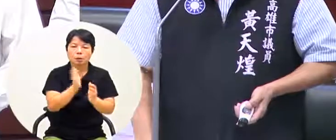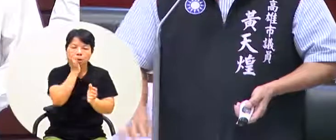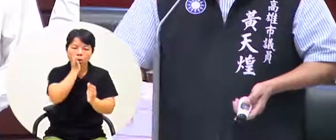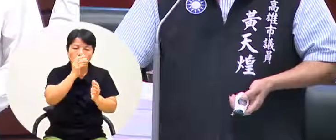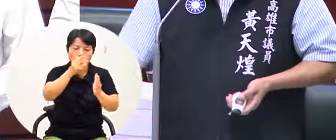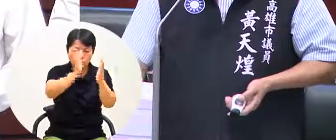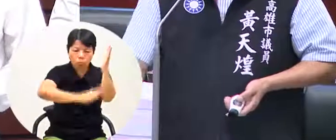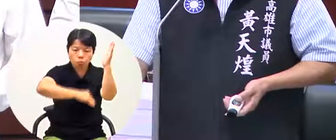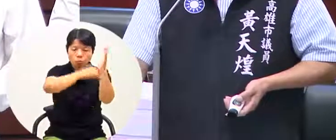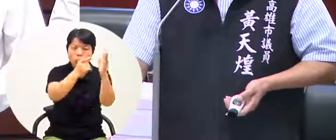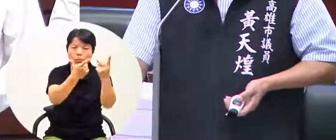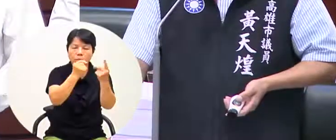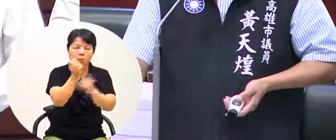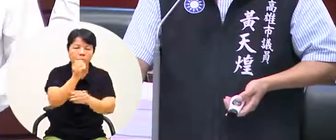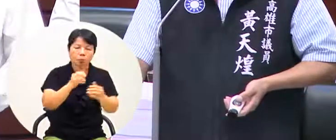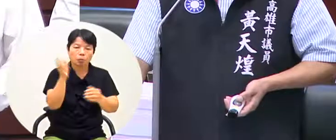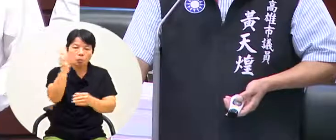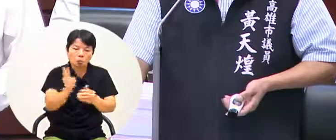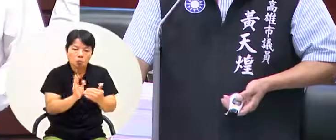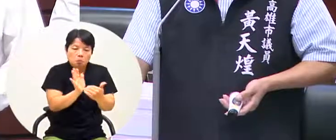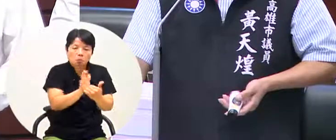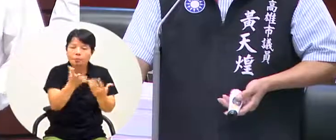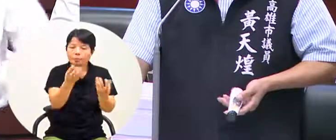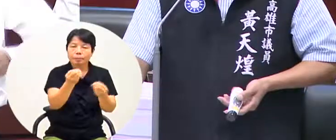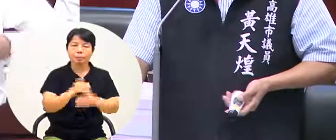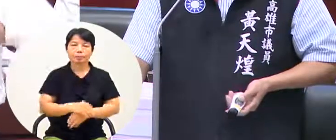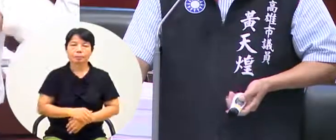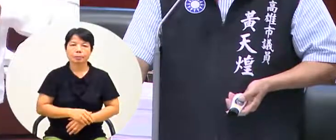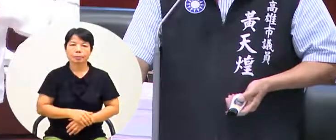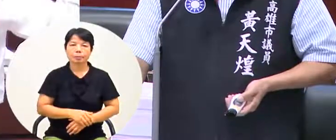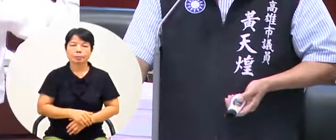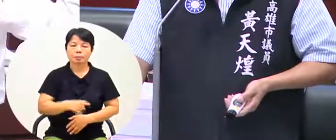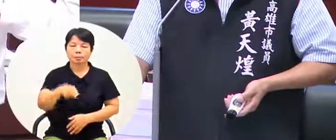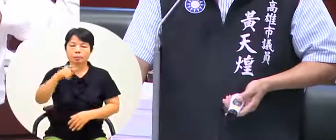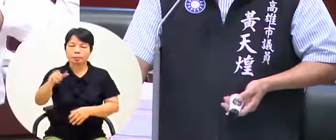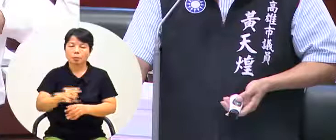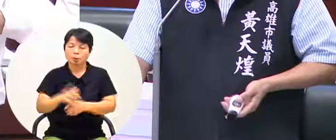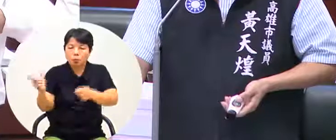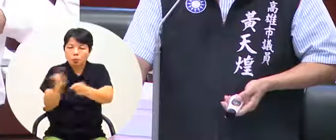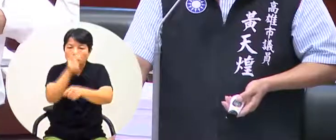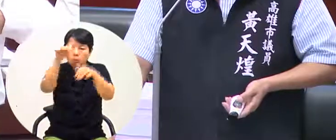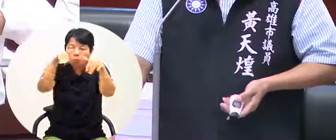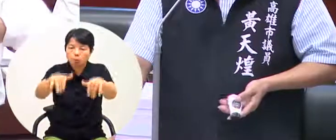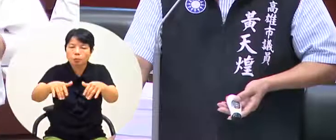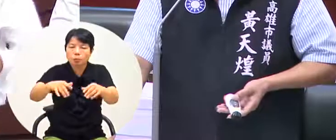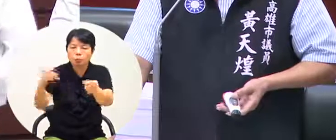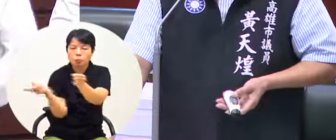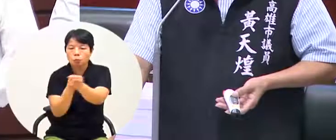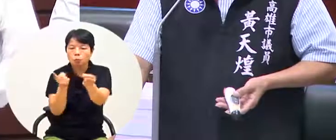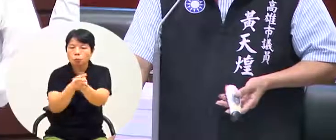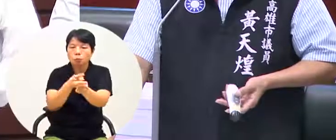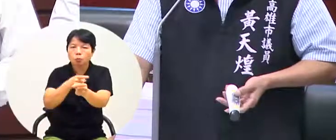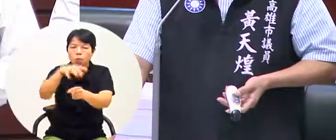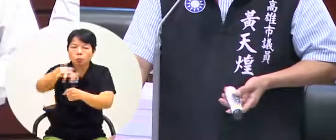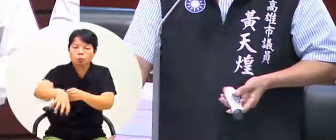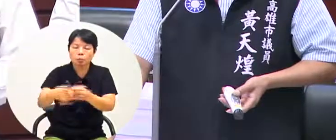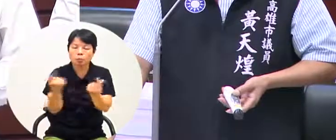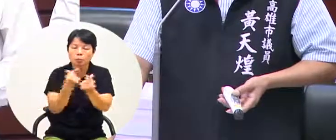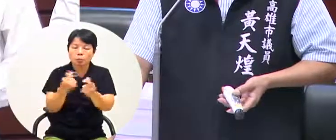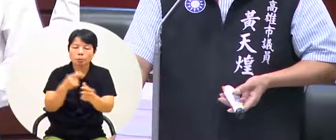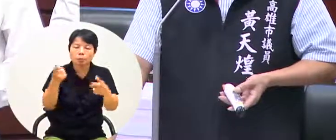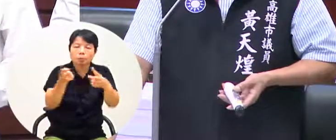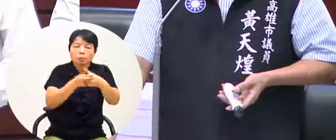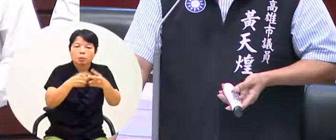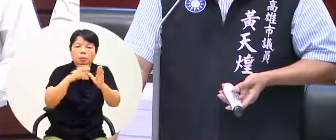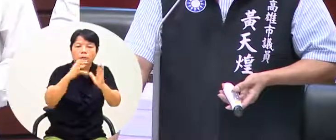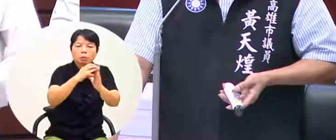伫迄个伊迄个风雨球场，就是像迄个小巨蛋，迄、那个要互囡仔伫遐运动的，